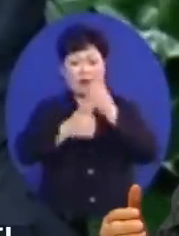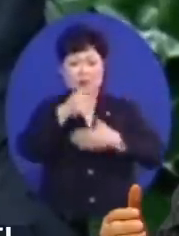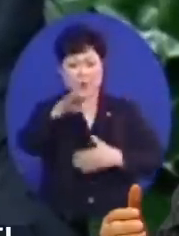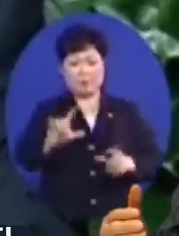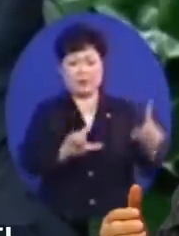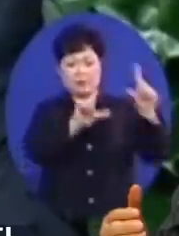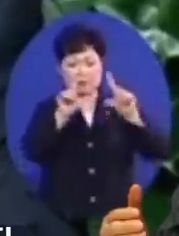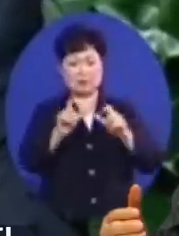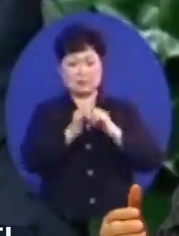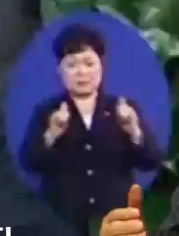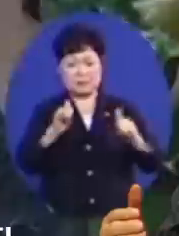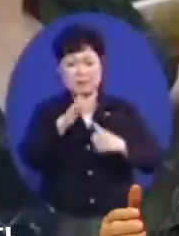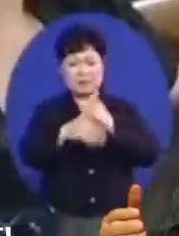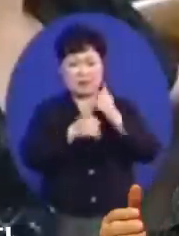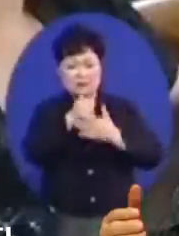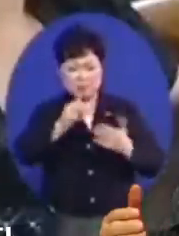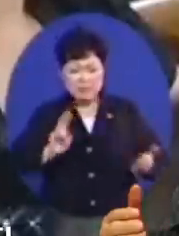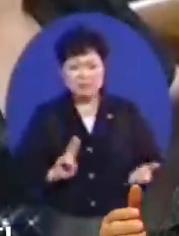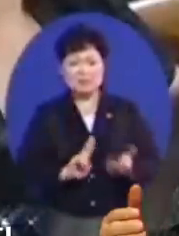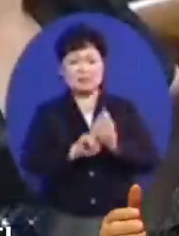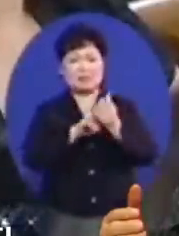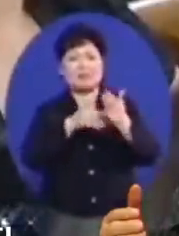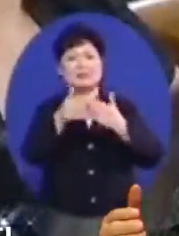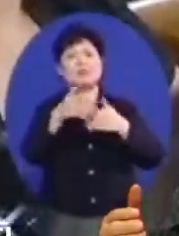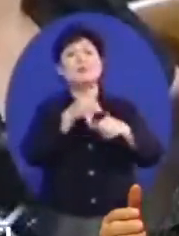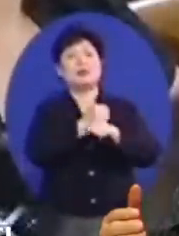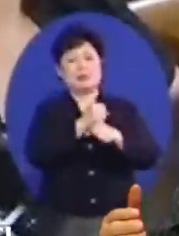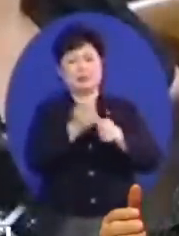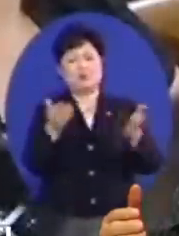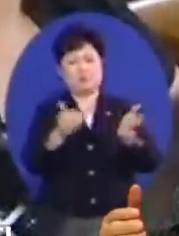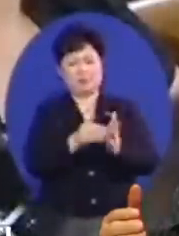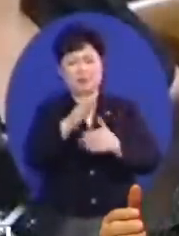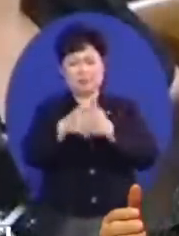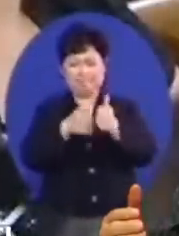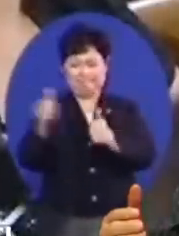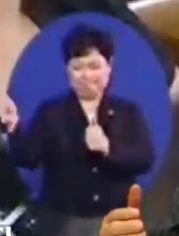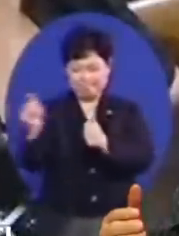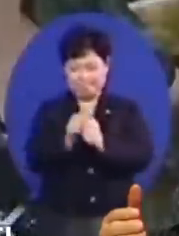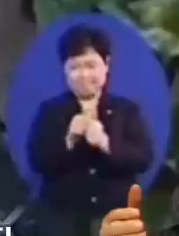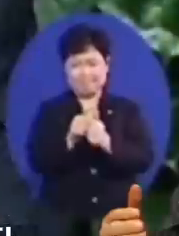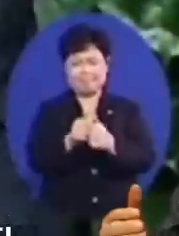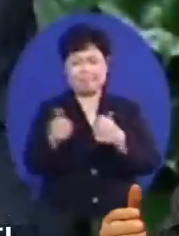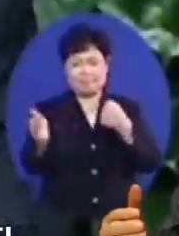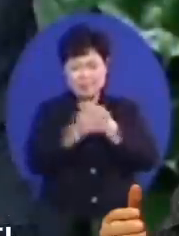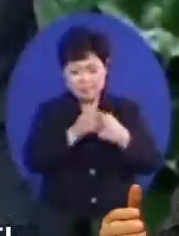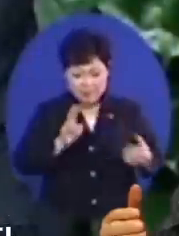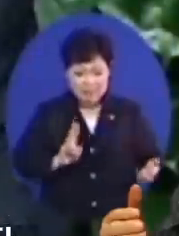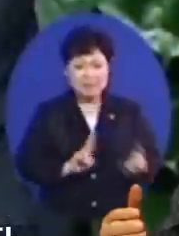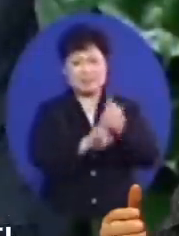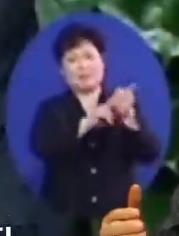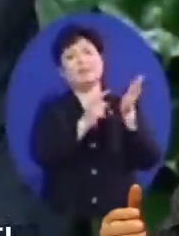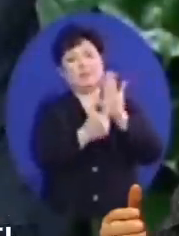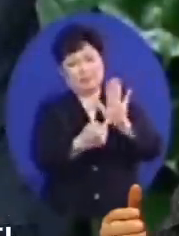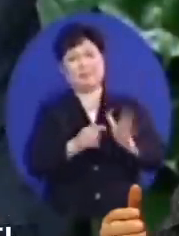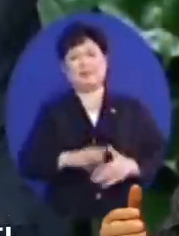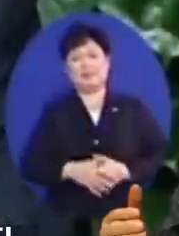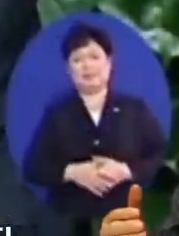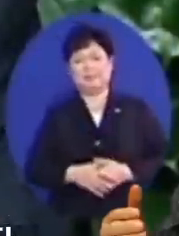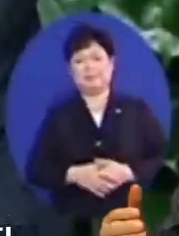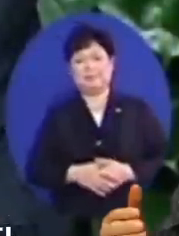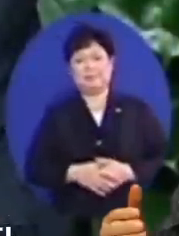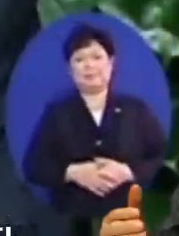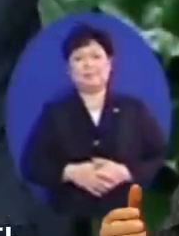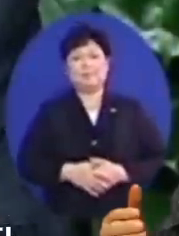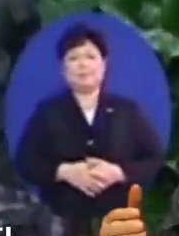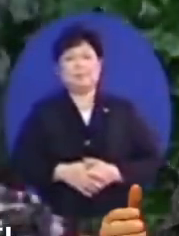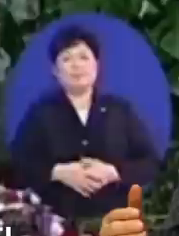하나님의 기적을 체험하게 되는 것입니다. 하나님이 같이 계신데 기적이 안 일어날 수가 없는 것입니다. 욥기 5장